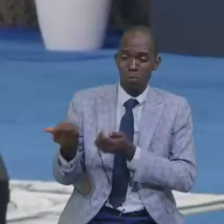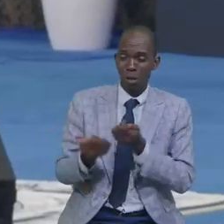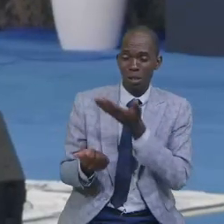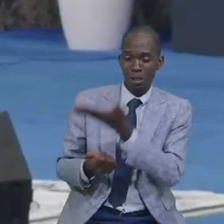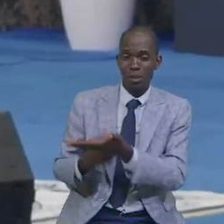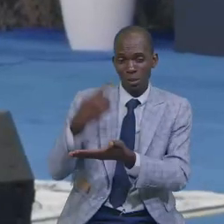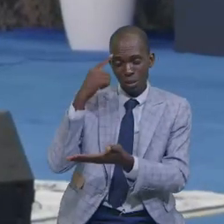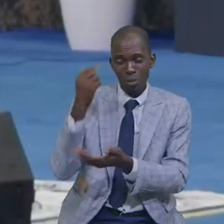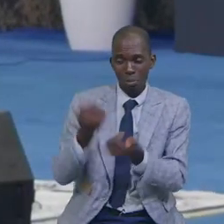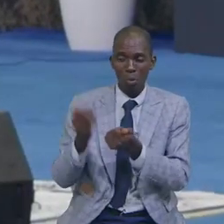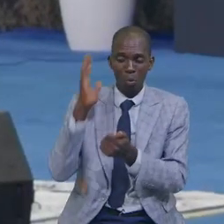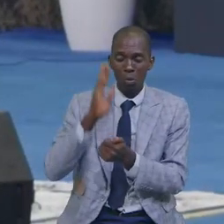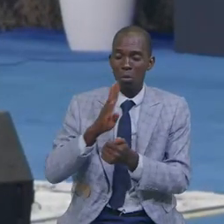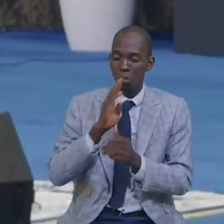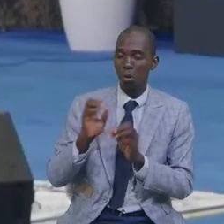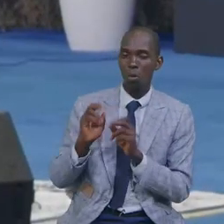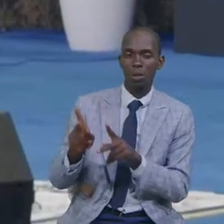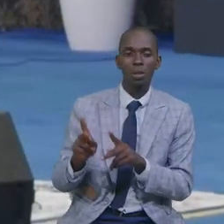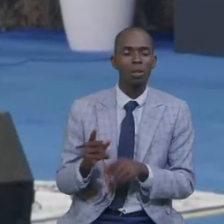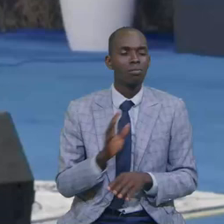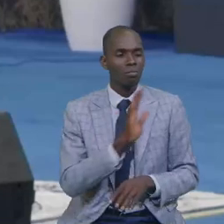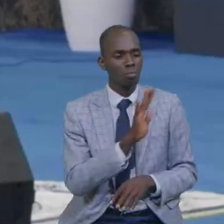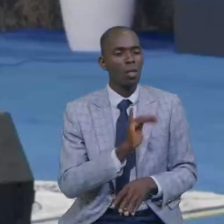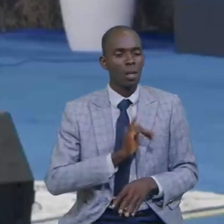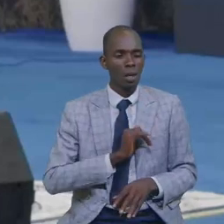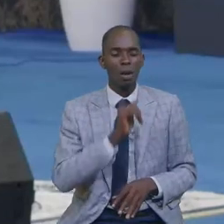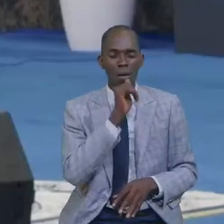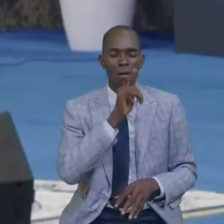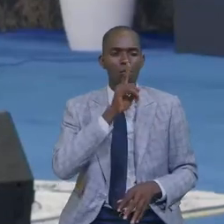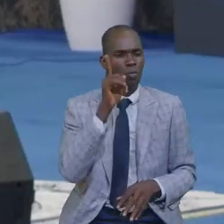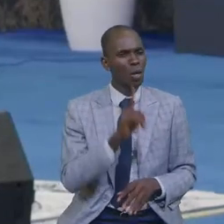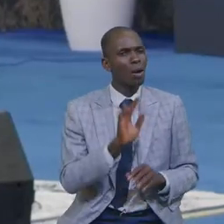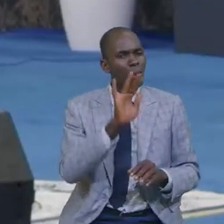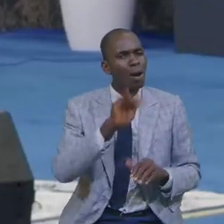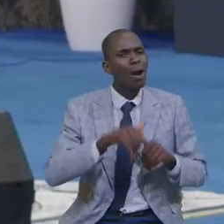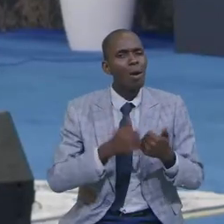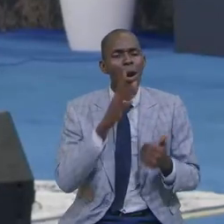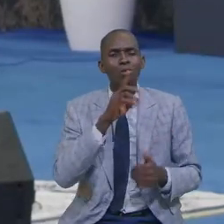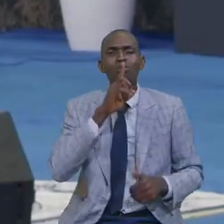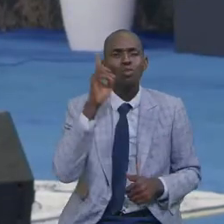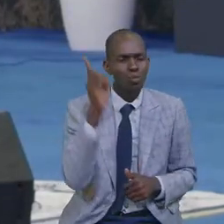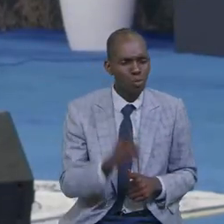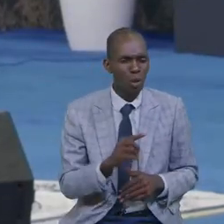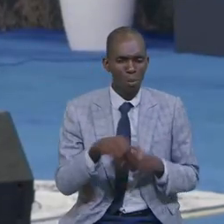va marcher normalement tu dis je suis sûr comment est-ce que tu peux être sûr comme ça mon frère